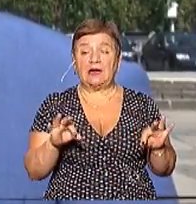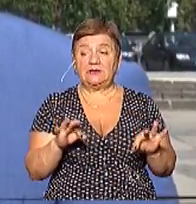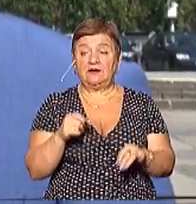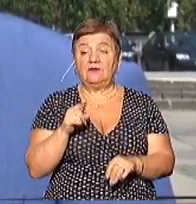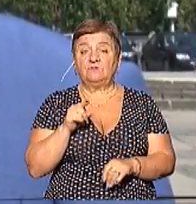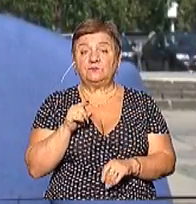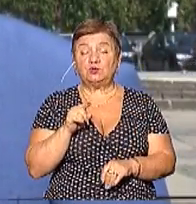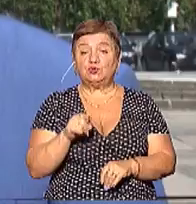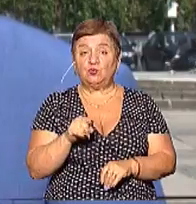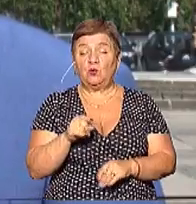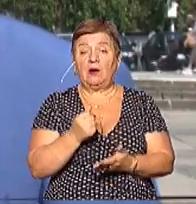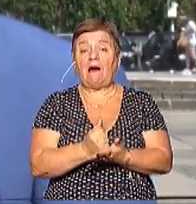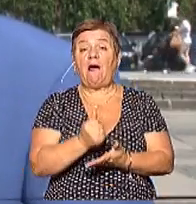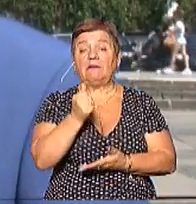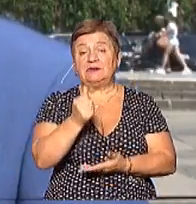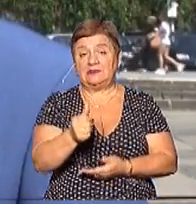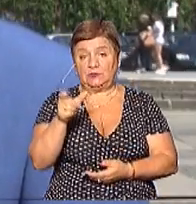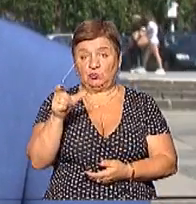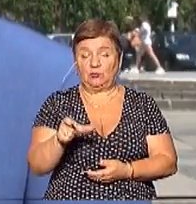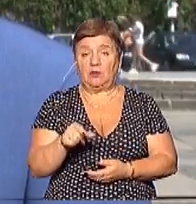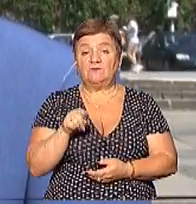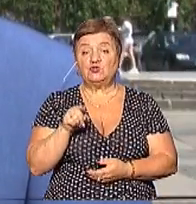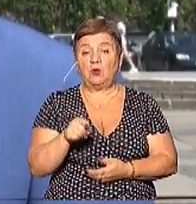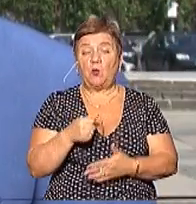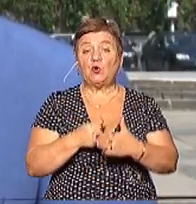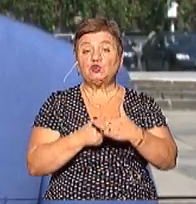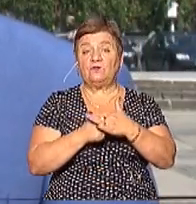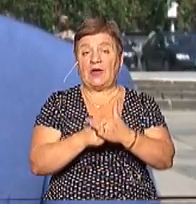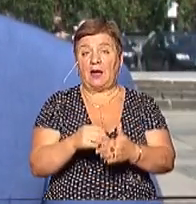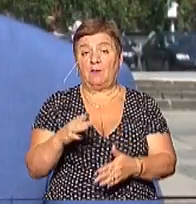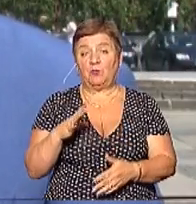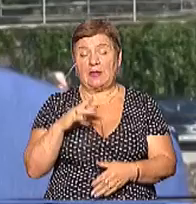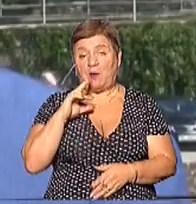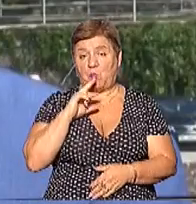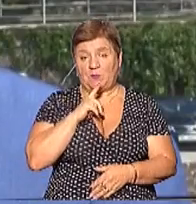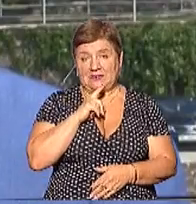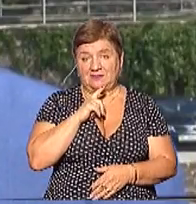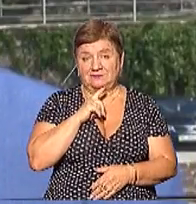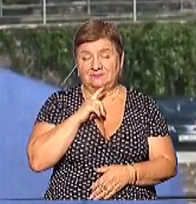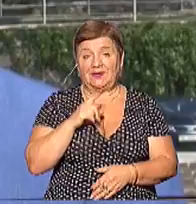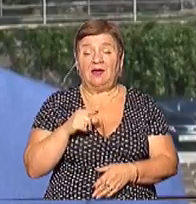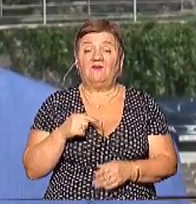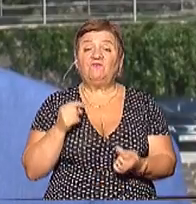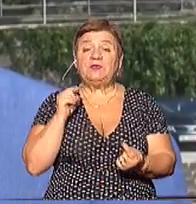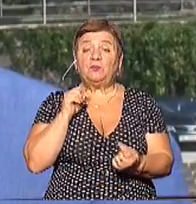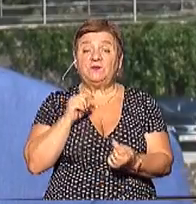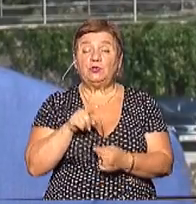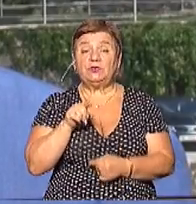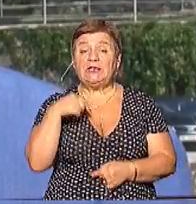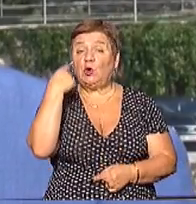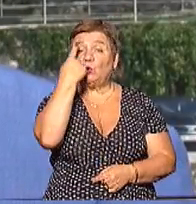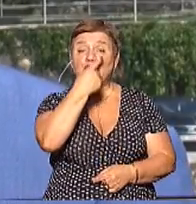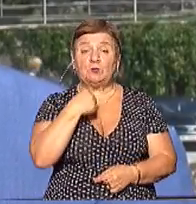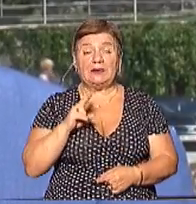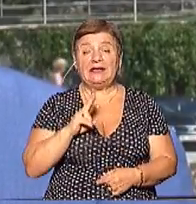цю кандидатуру. В цьому була основна і помилка. Відповідно, ті особи, які